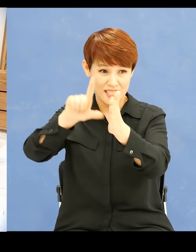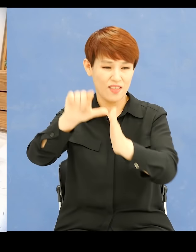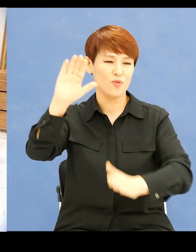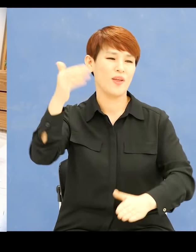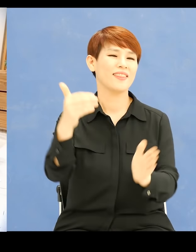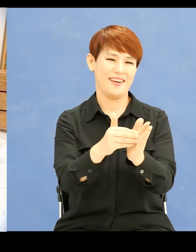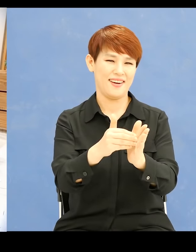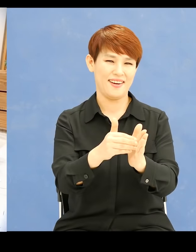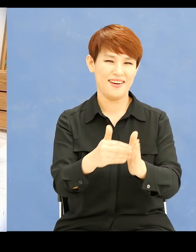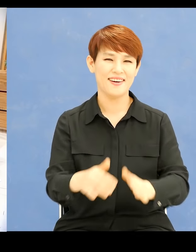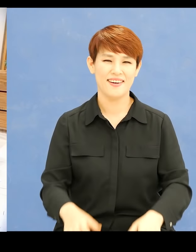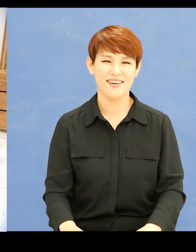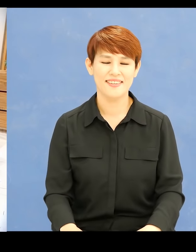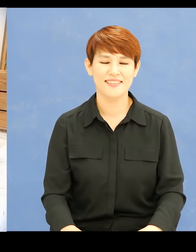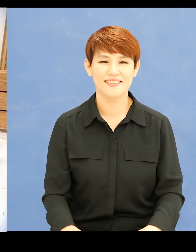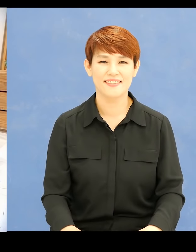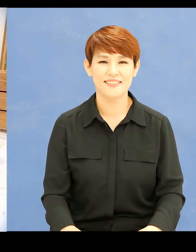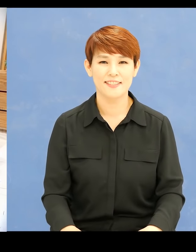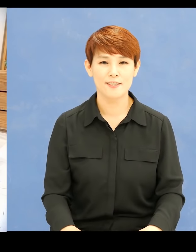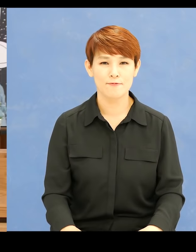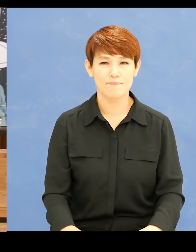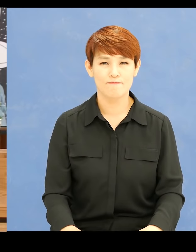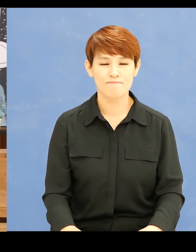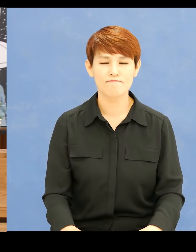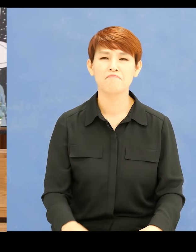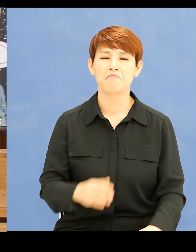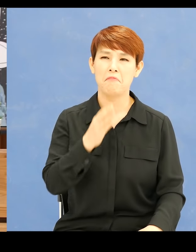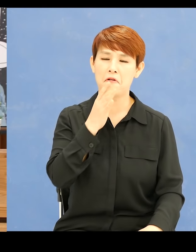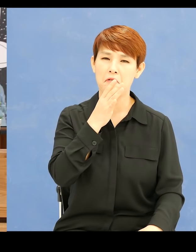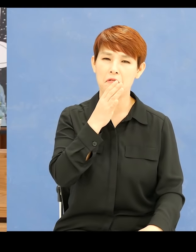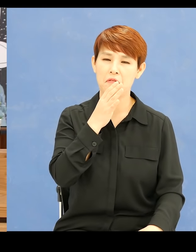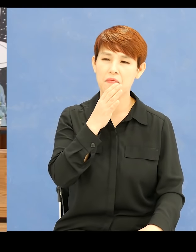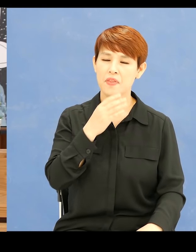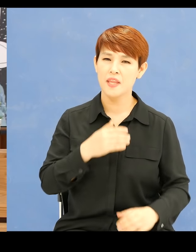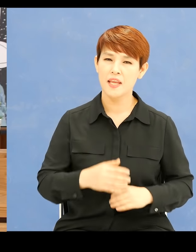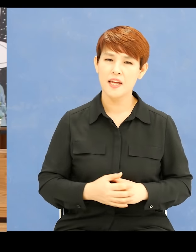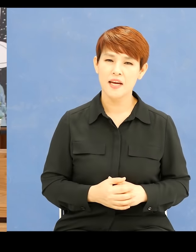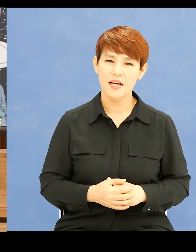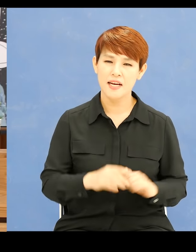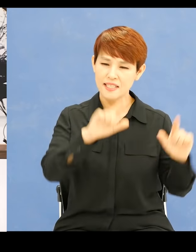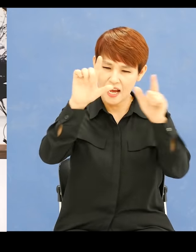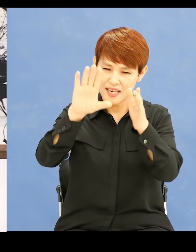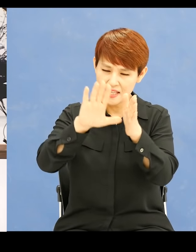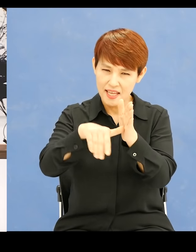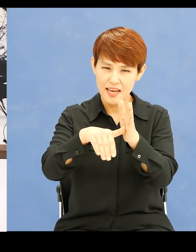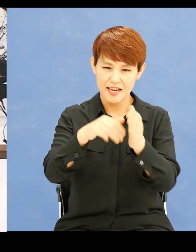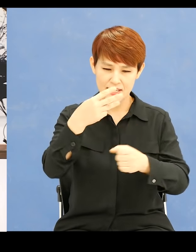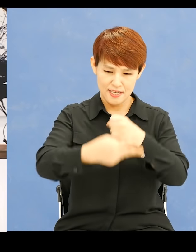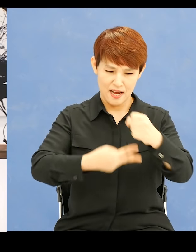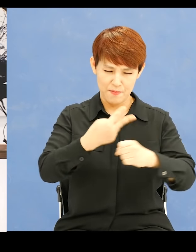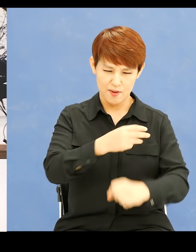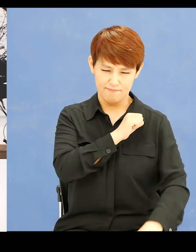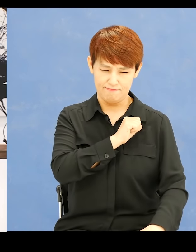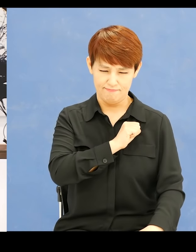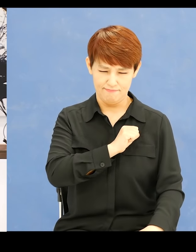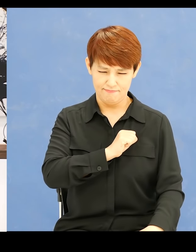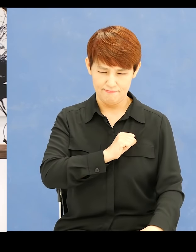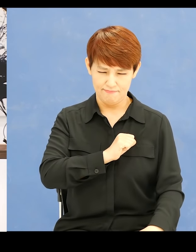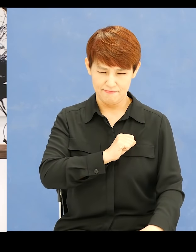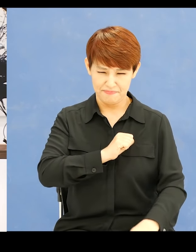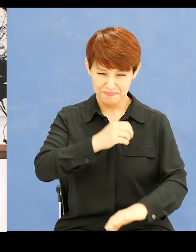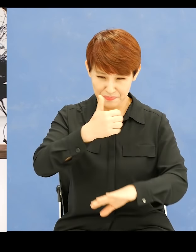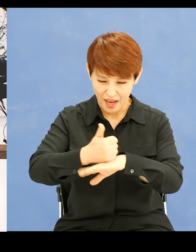많았던 것 같아요. 하나님 왜 저에게는 1달란트만 주세요? 왜 다른 사람들에게는 10달란트, 20달란트, 50달란트도 가진 사람들이 참